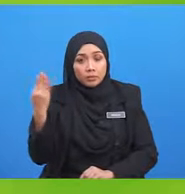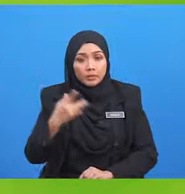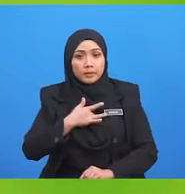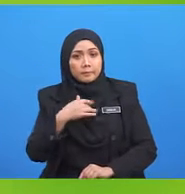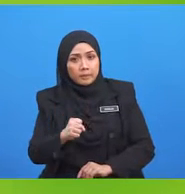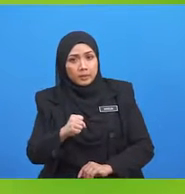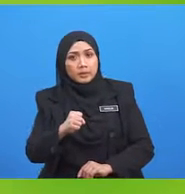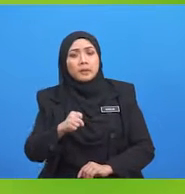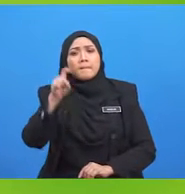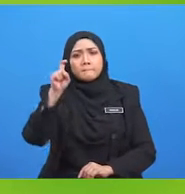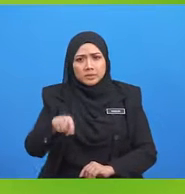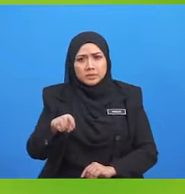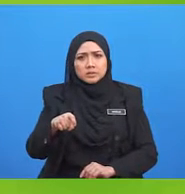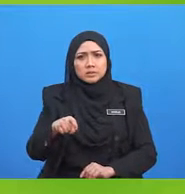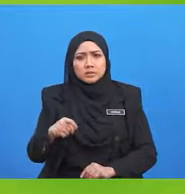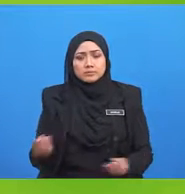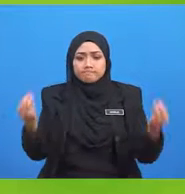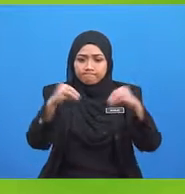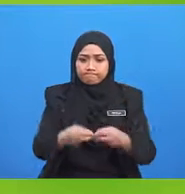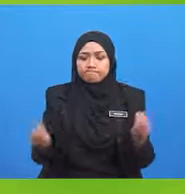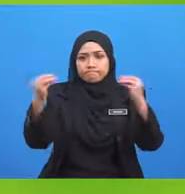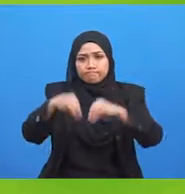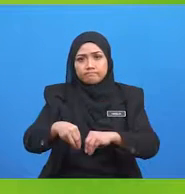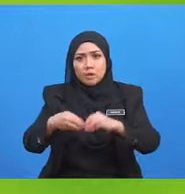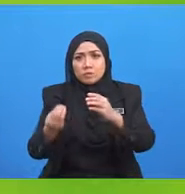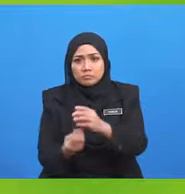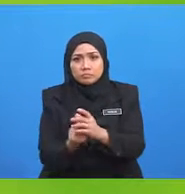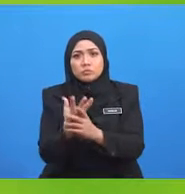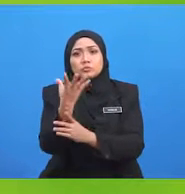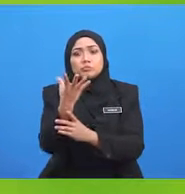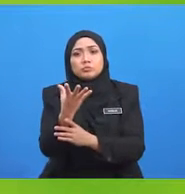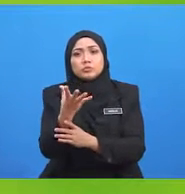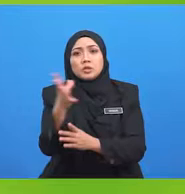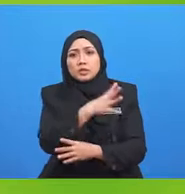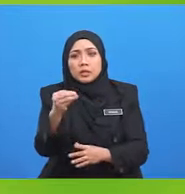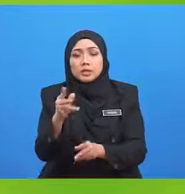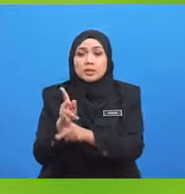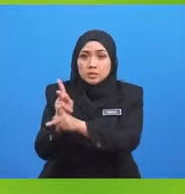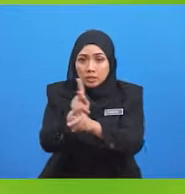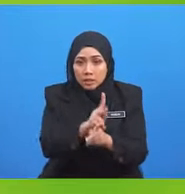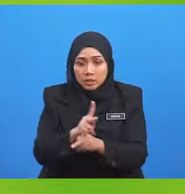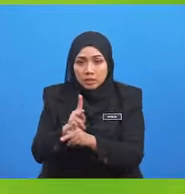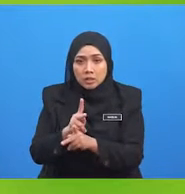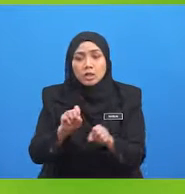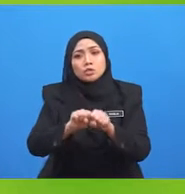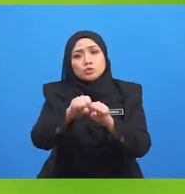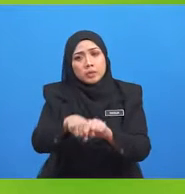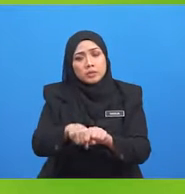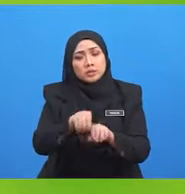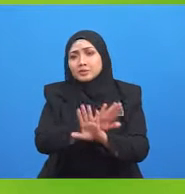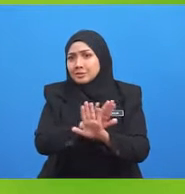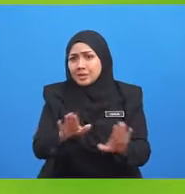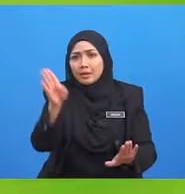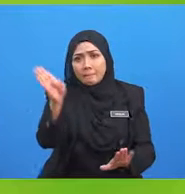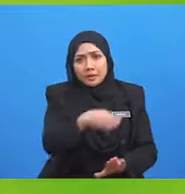atas tadi, bahawa iman ini perlu untuk dibajai, disuburi dan dijaga